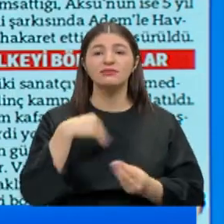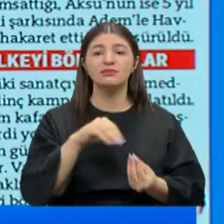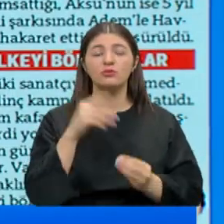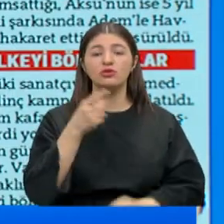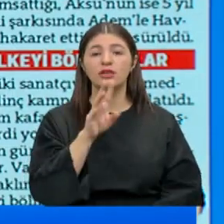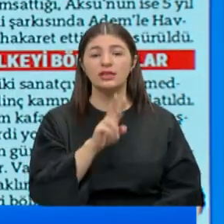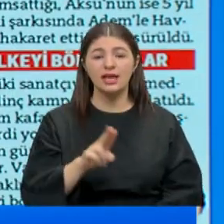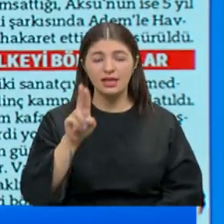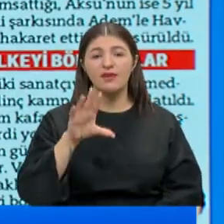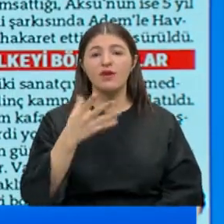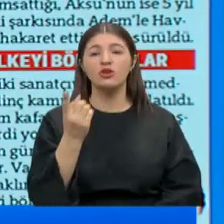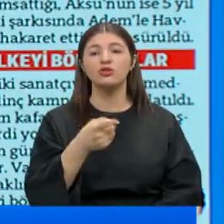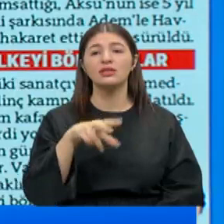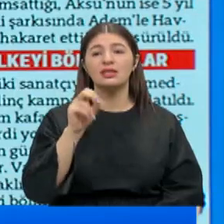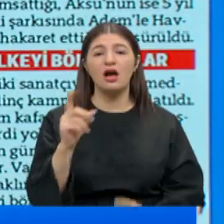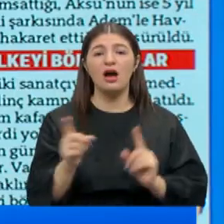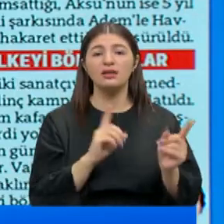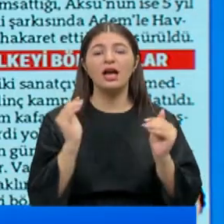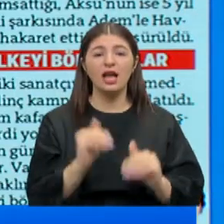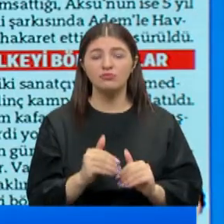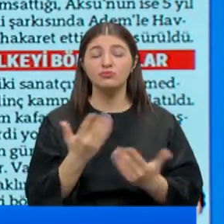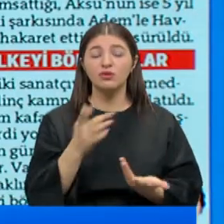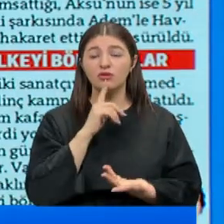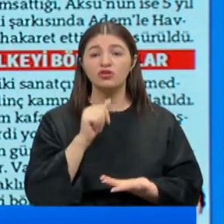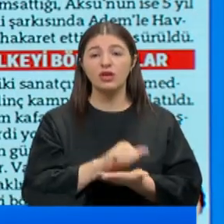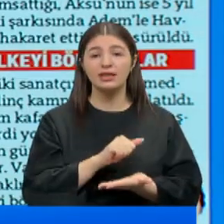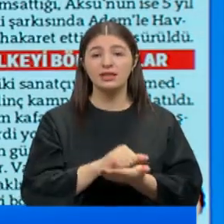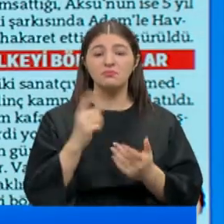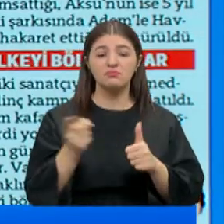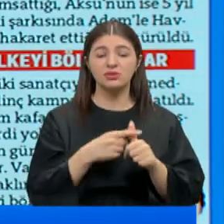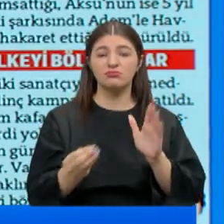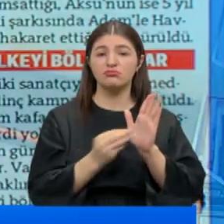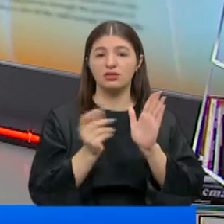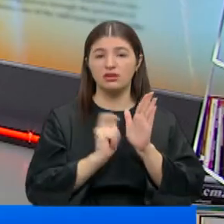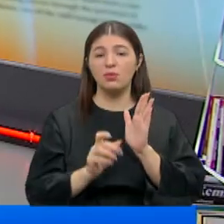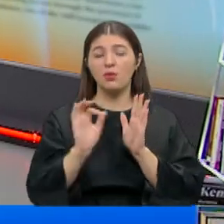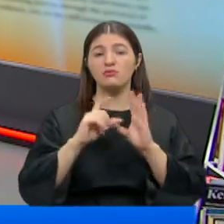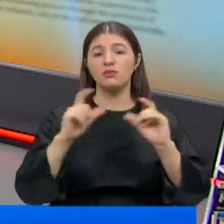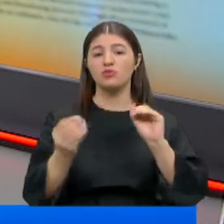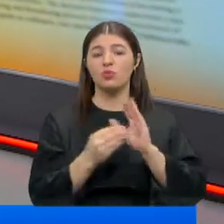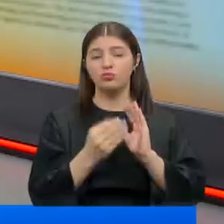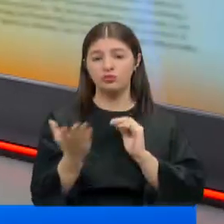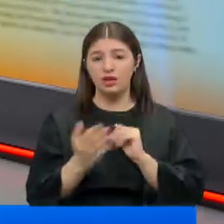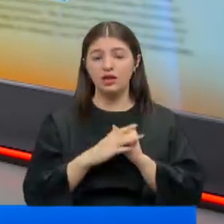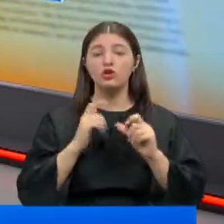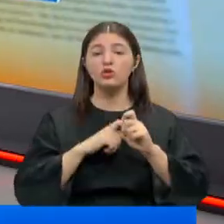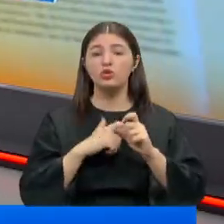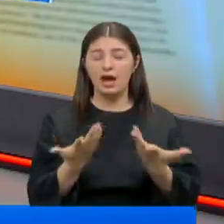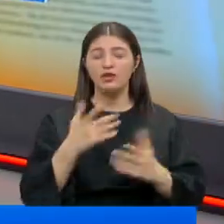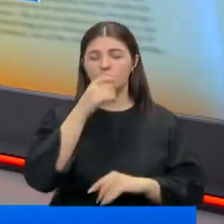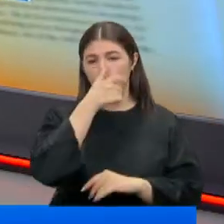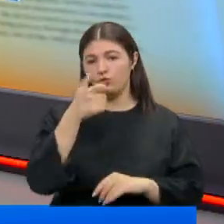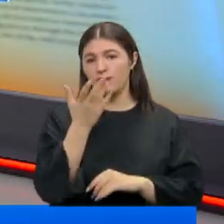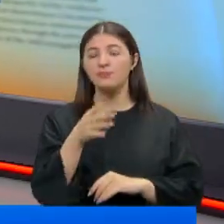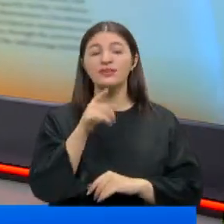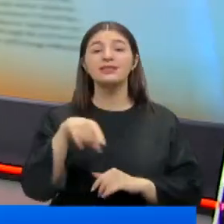sigara zammı Yüzde 47 ile yüzde seksen arasında gelmiş hemen Sözcü gazetesini bir sohbet türleri böyle bir Manşet etmişler Günaydın